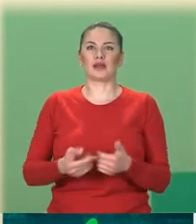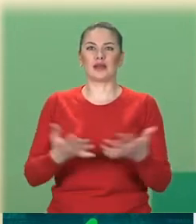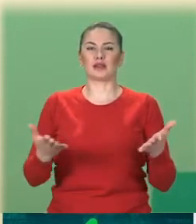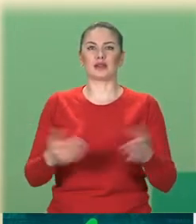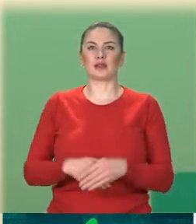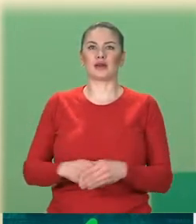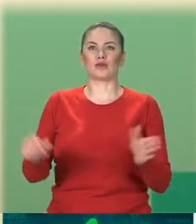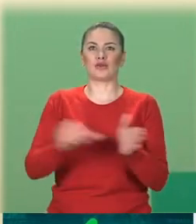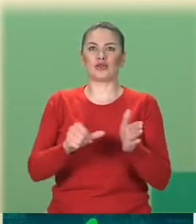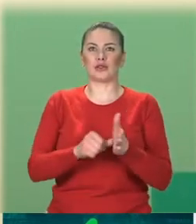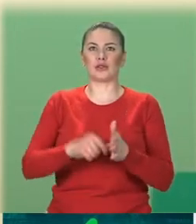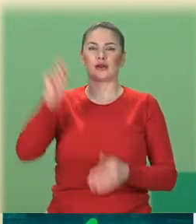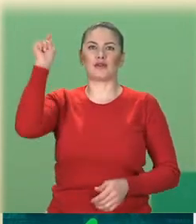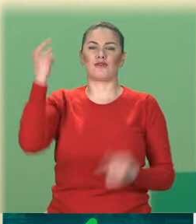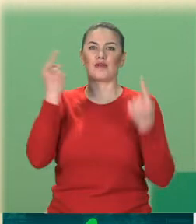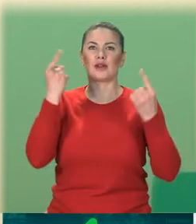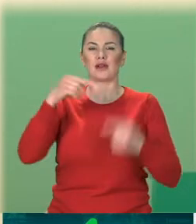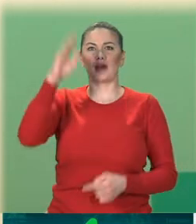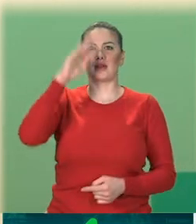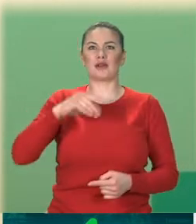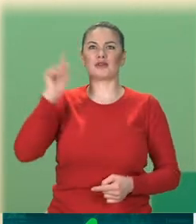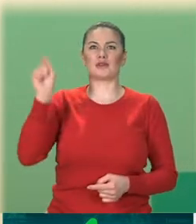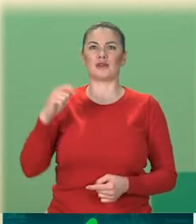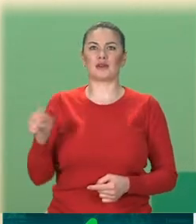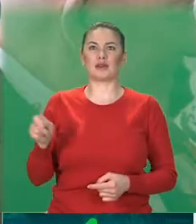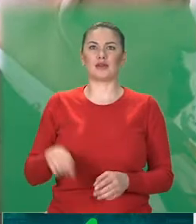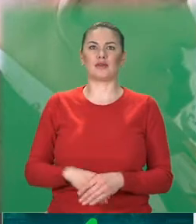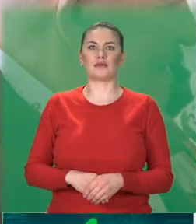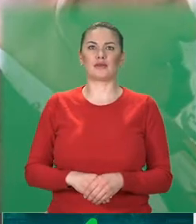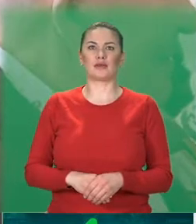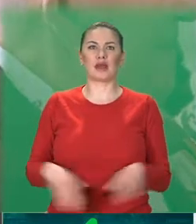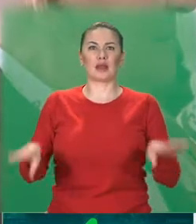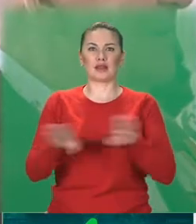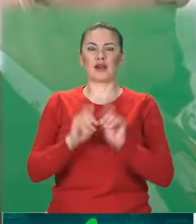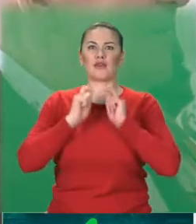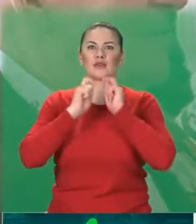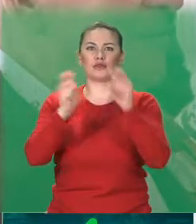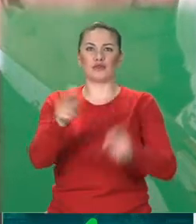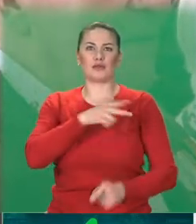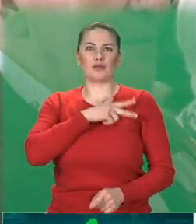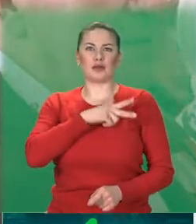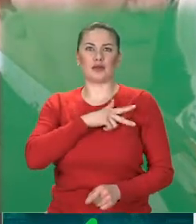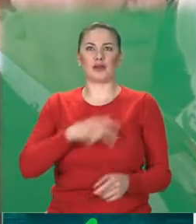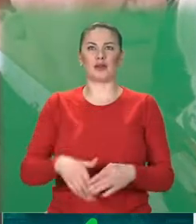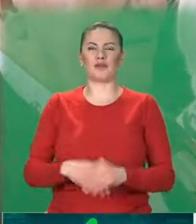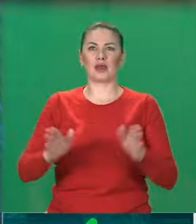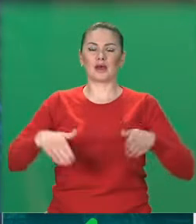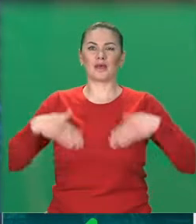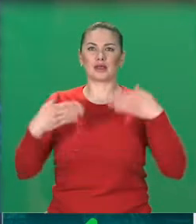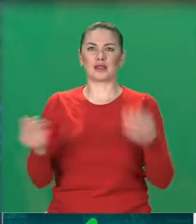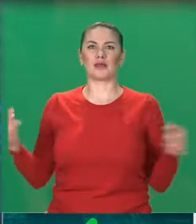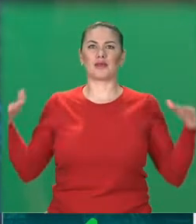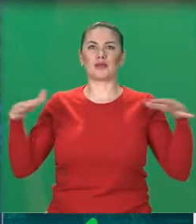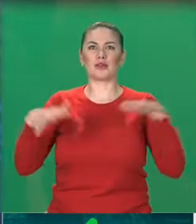войны. Остальные 11 человек – это труженики тыла. Они также удостоились юбилейных медалей. Поздравить